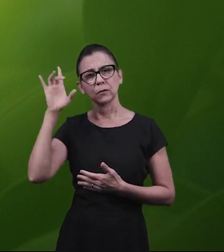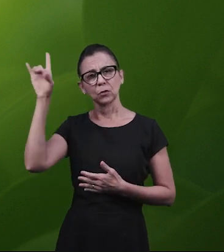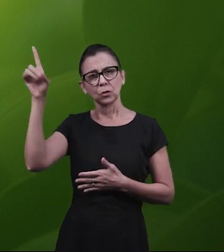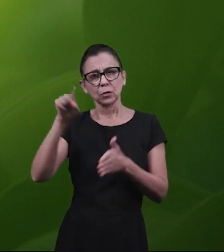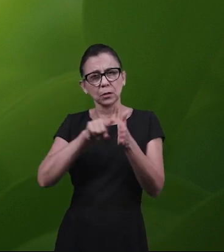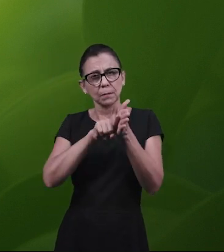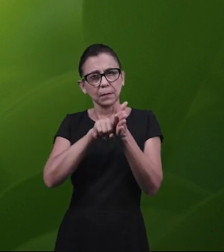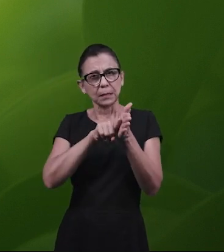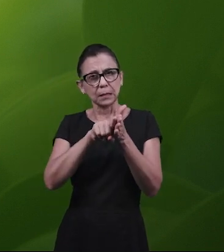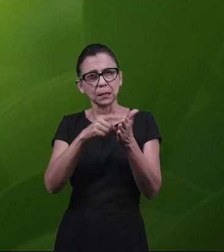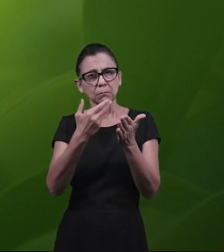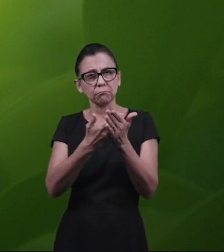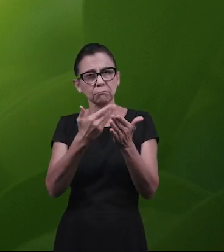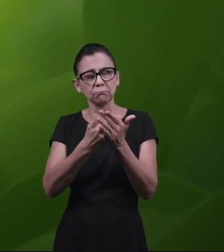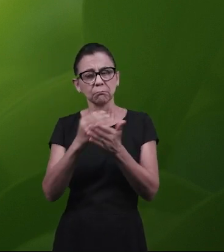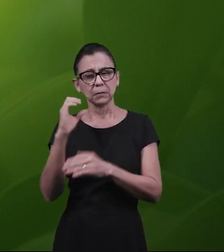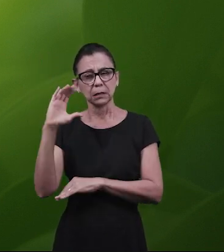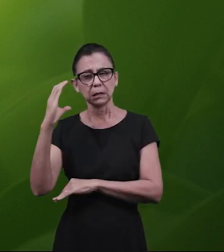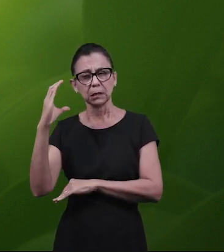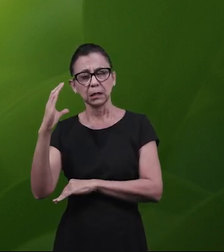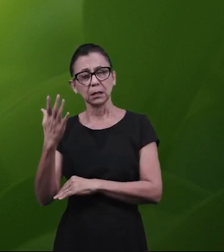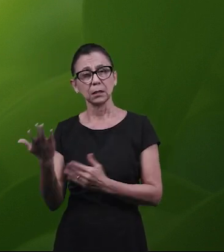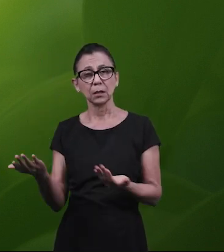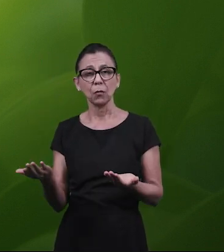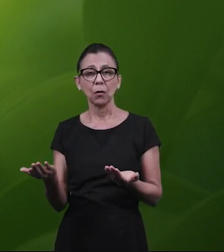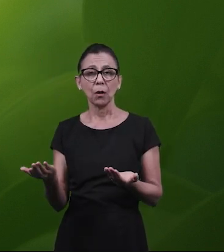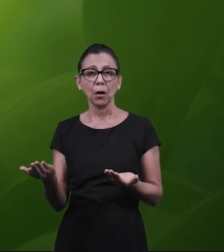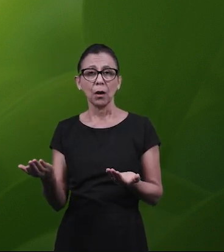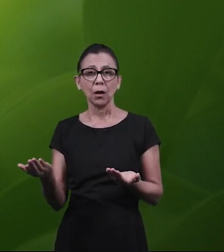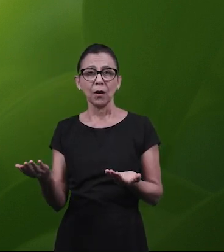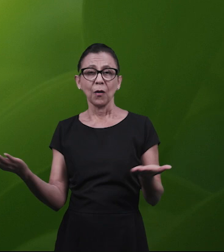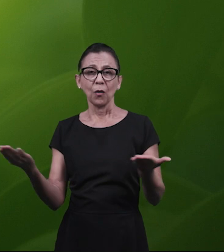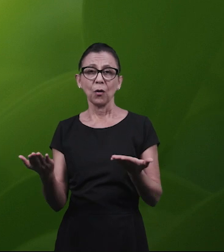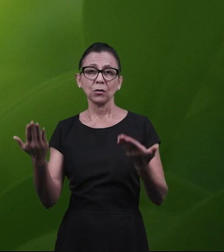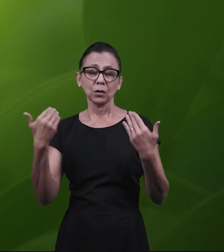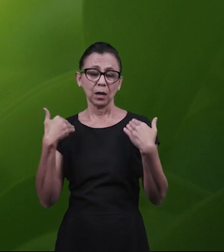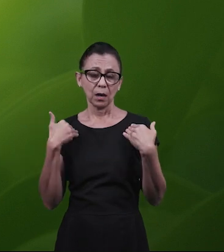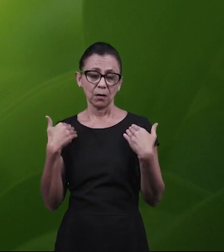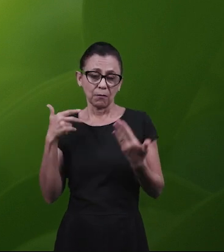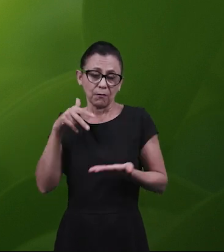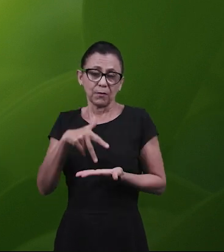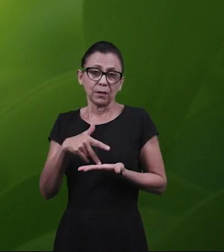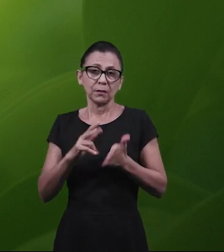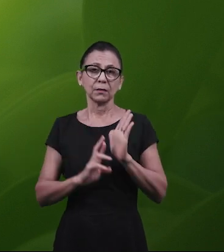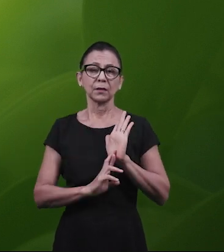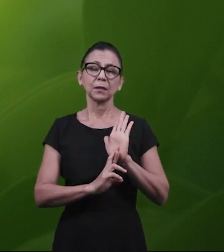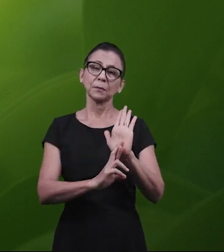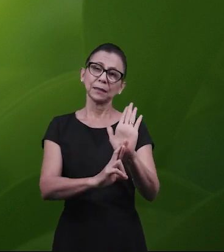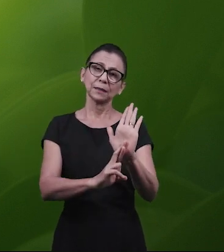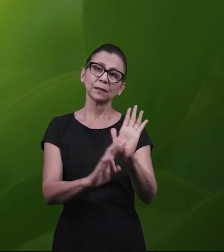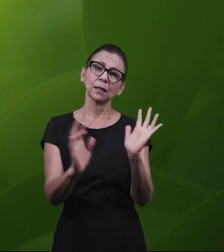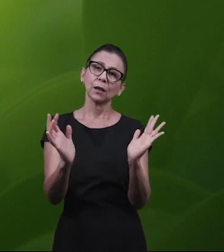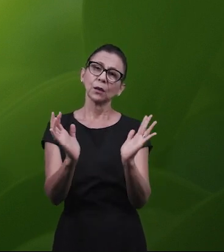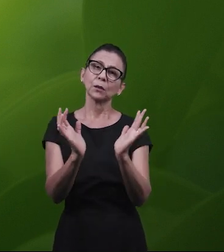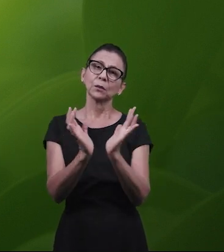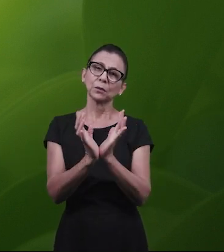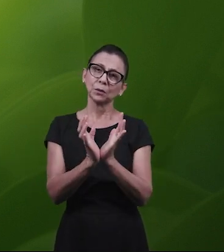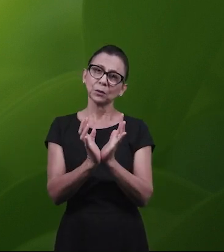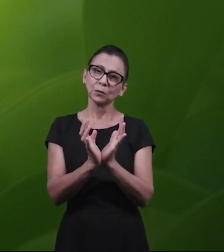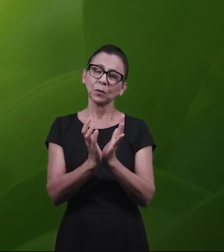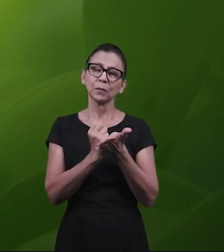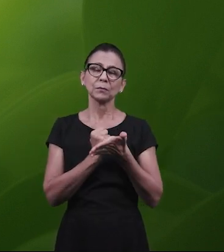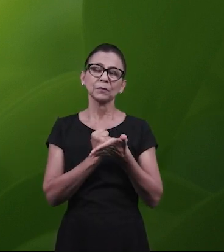qui travaillent avec la science. Et je suis ici comme un représentant de ce groupe pour apporter une